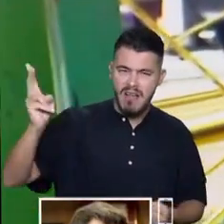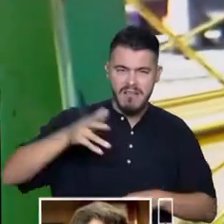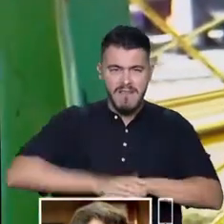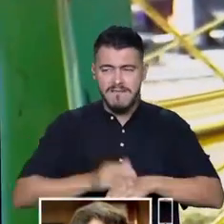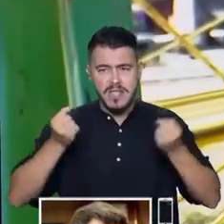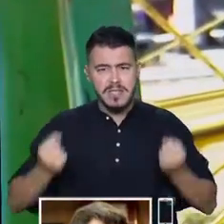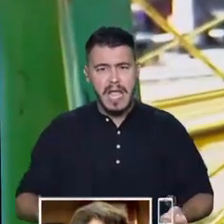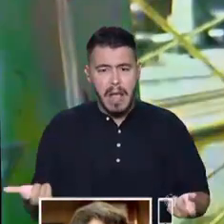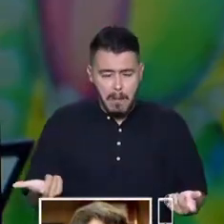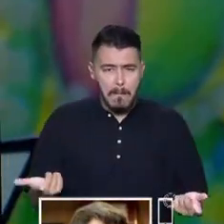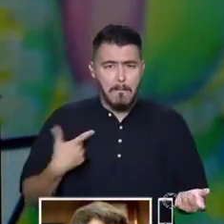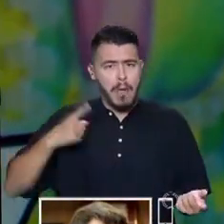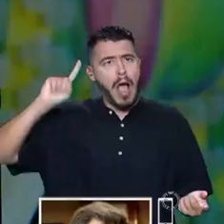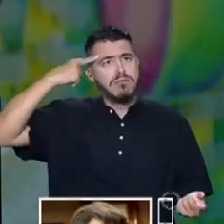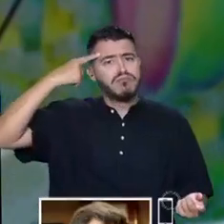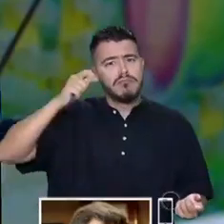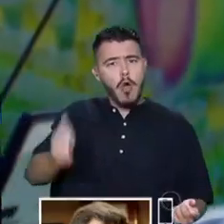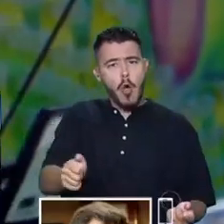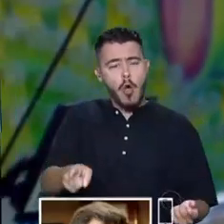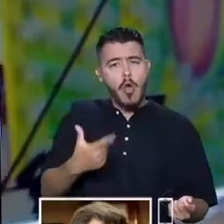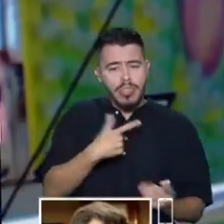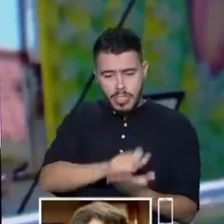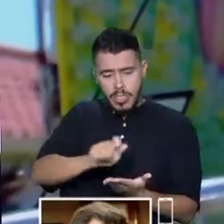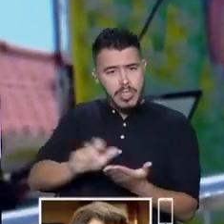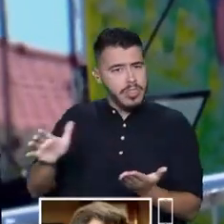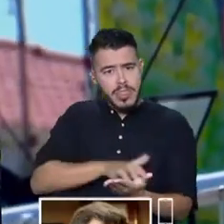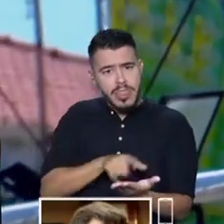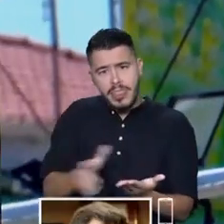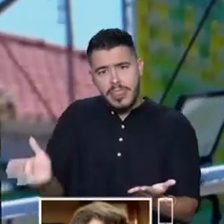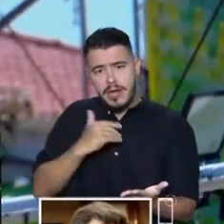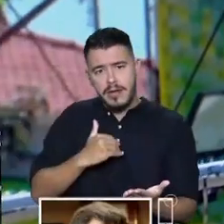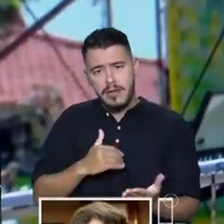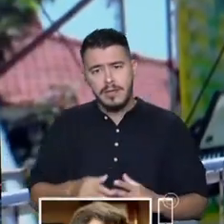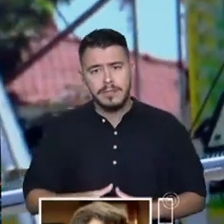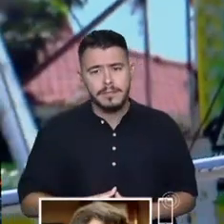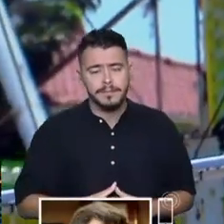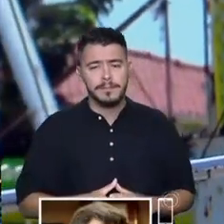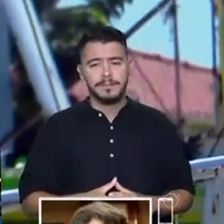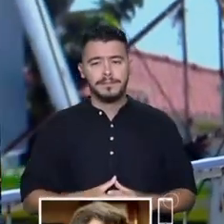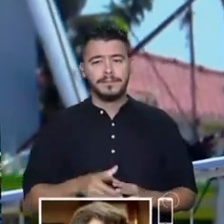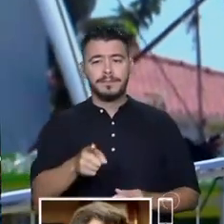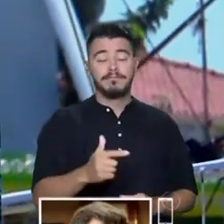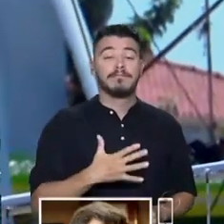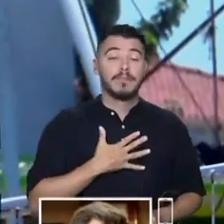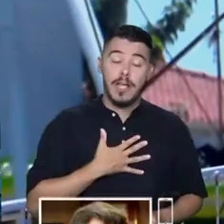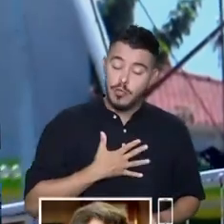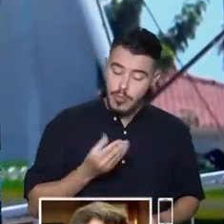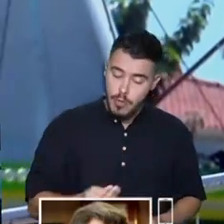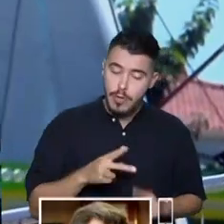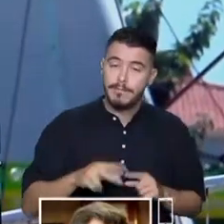έχουν διαπιστωθεί πουθενά. Λοιπόν, ας περιμένουμε την ολοκλήρωση της έρευνας. Εγώ θα σας ευχαριστήσω πολύ και δεσμευόμαστε ότι.